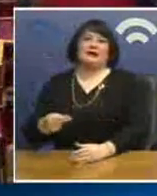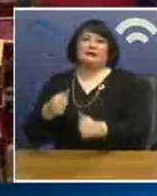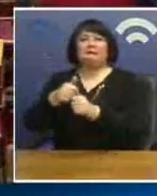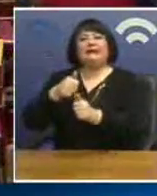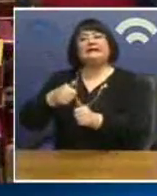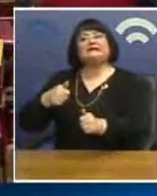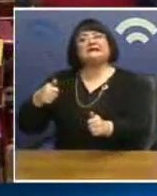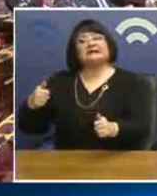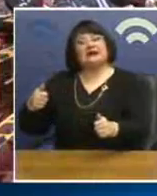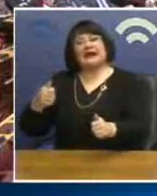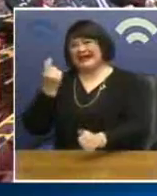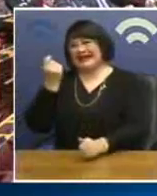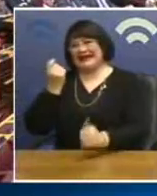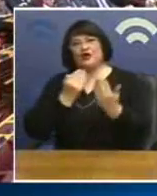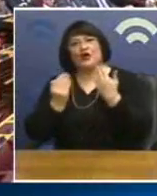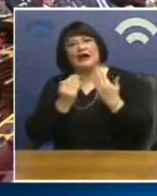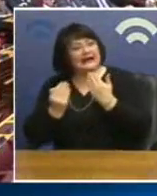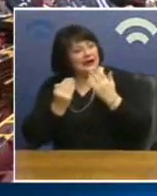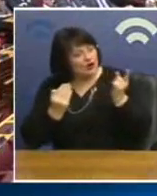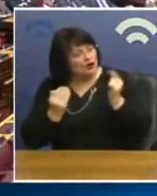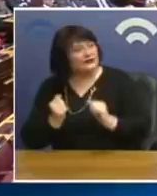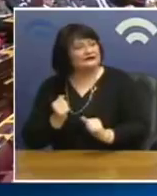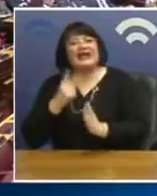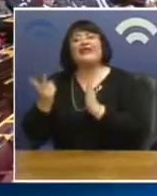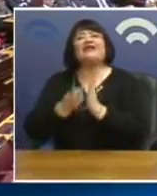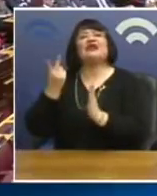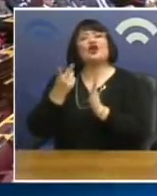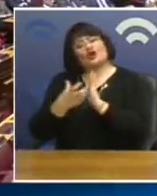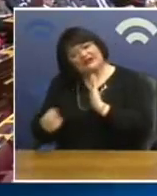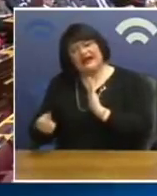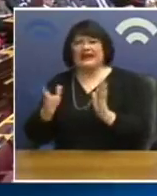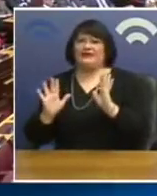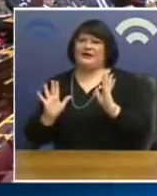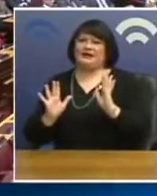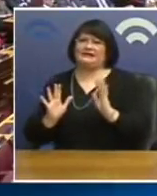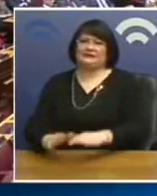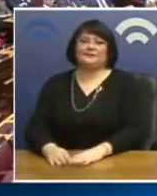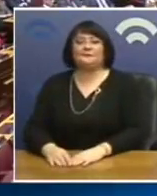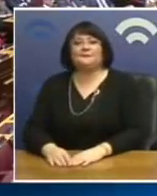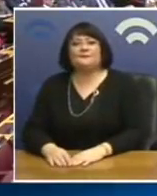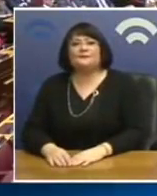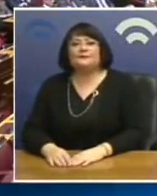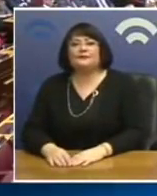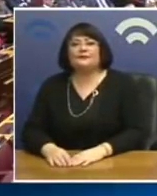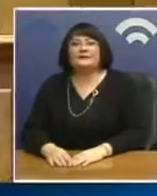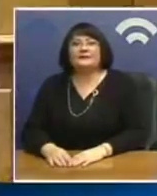θα ζητήσω την ανοχή του Προεδρείου, ας πάρει χρόνο από τη δευτερομιλία. Ας ξεκινήσουμε από την